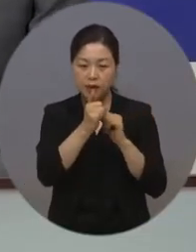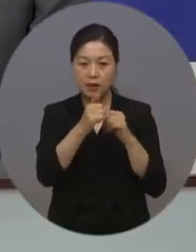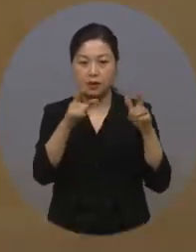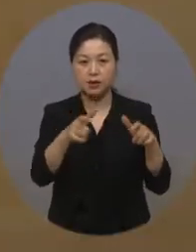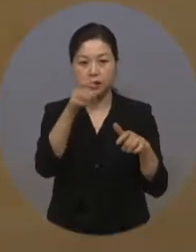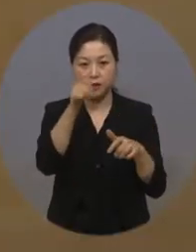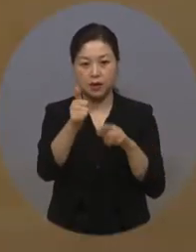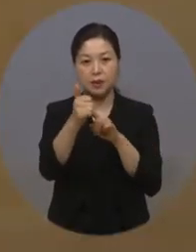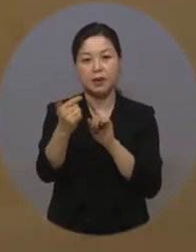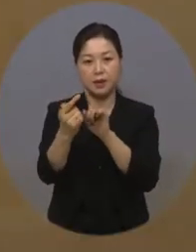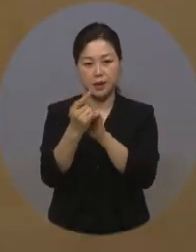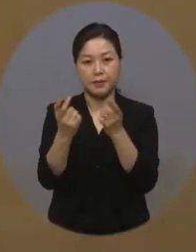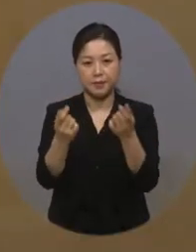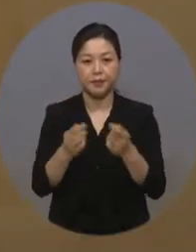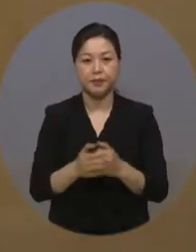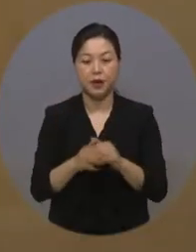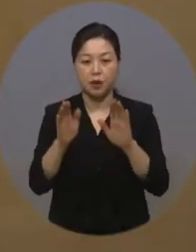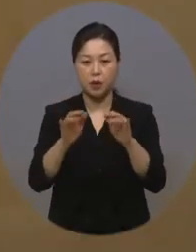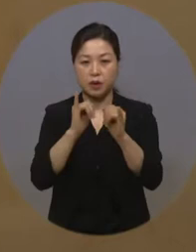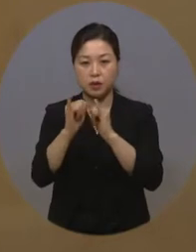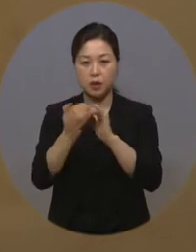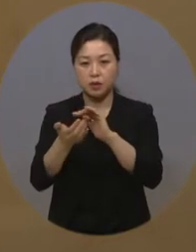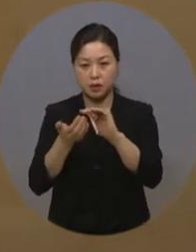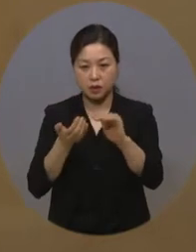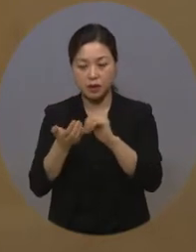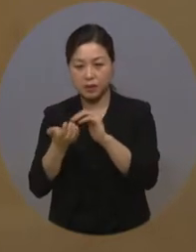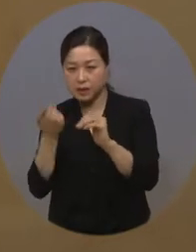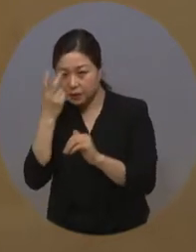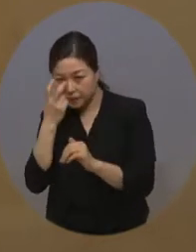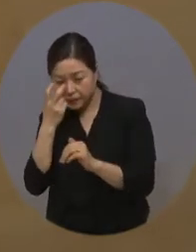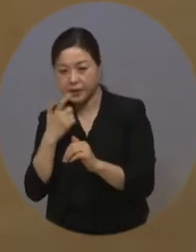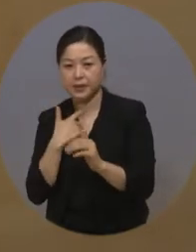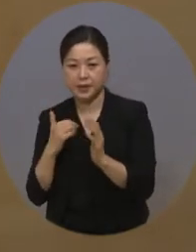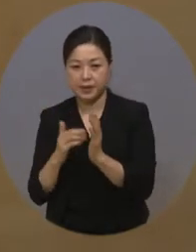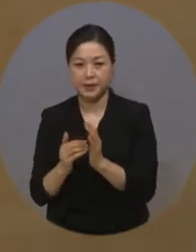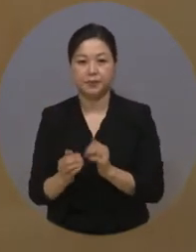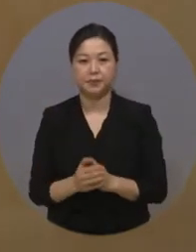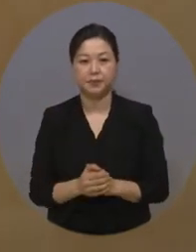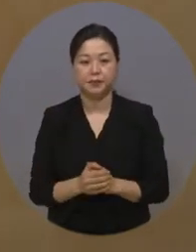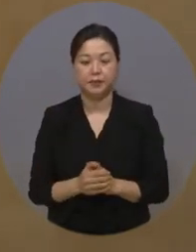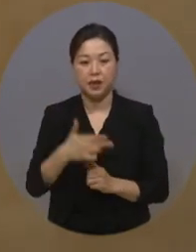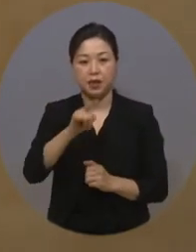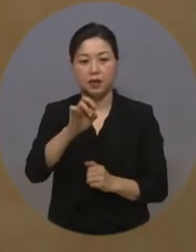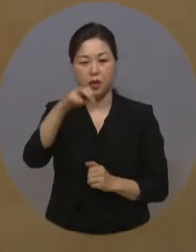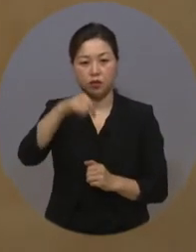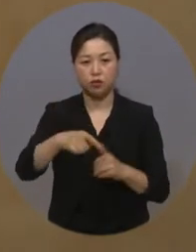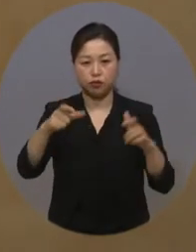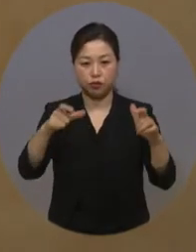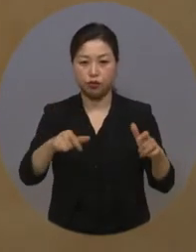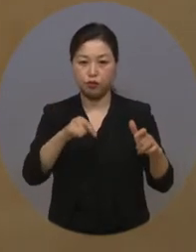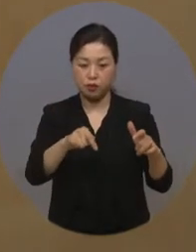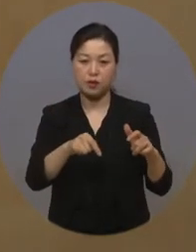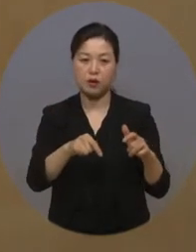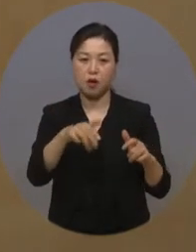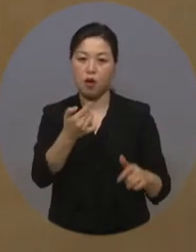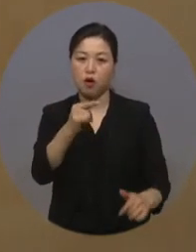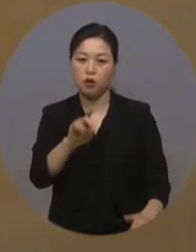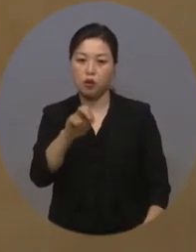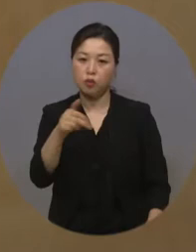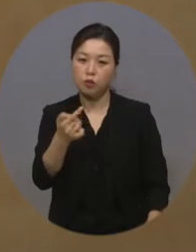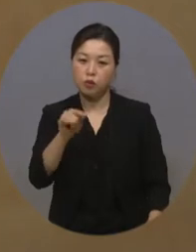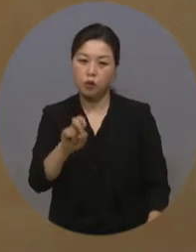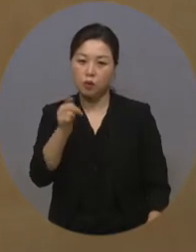ex 입 저희가 오늘 인터뷰 전에 사전 취재를 좀 해 봤거든요 를 근데 이 장수군 에서는 촘촘한 이란 단어와 참 많이